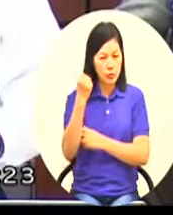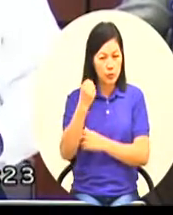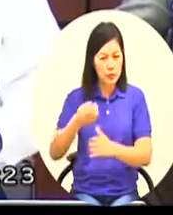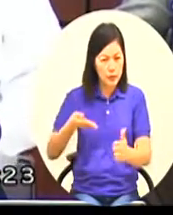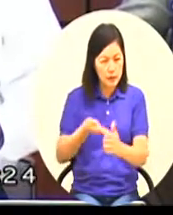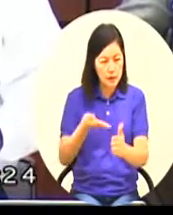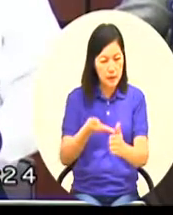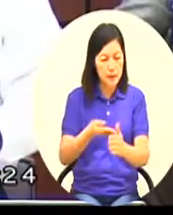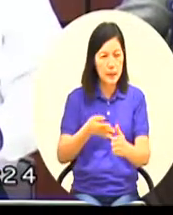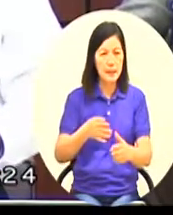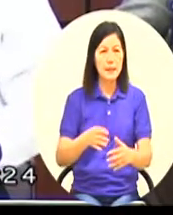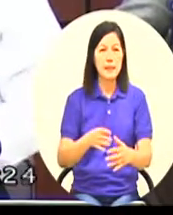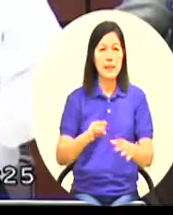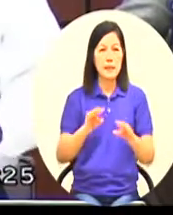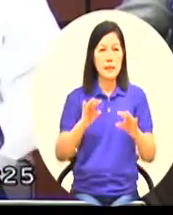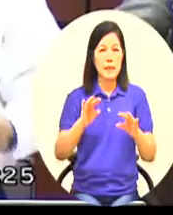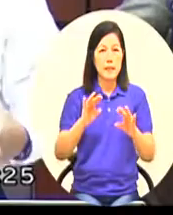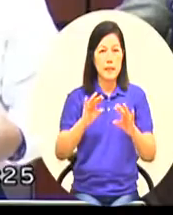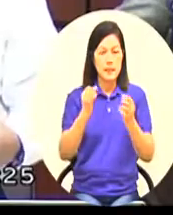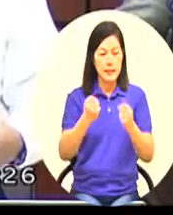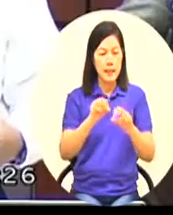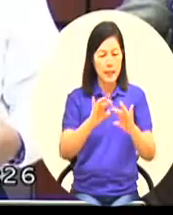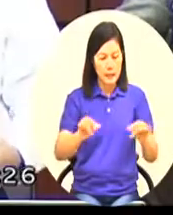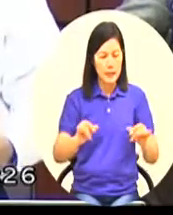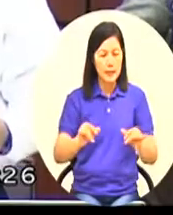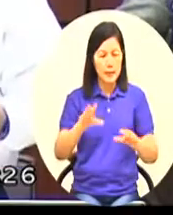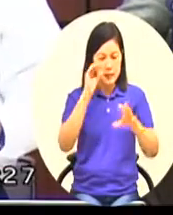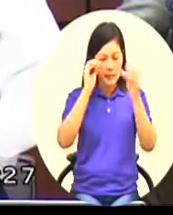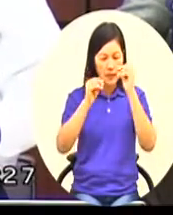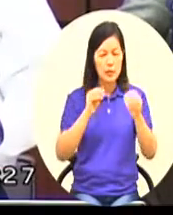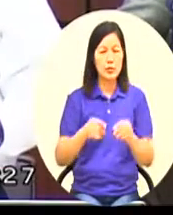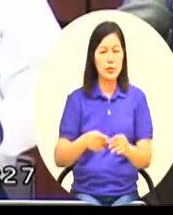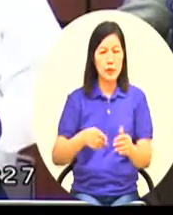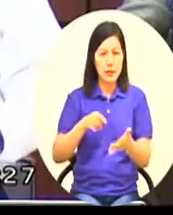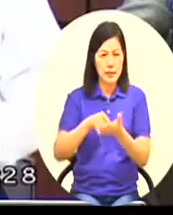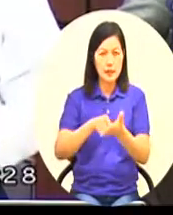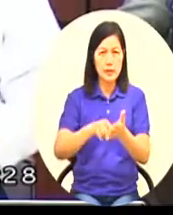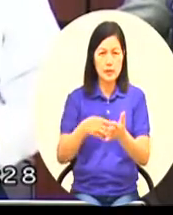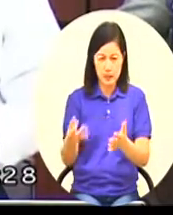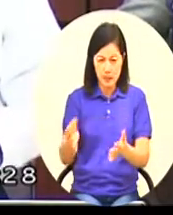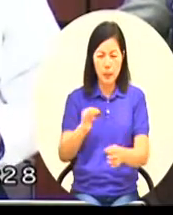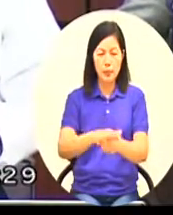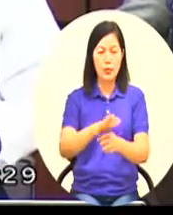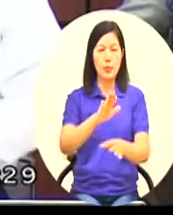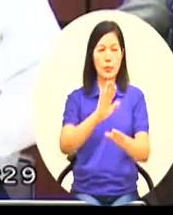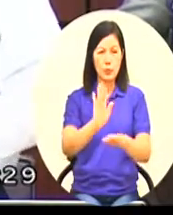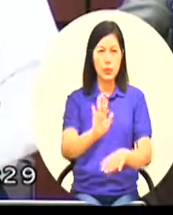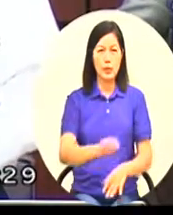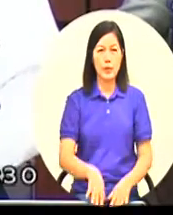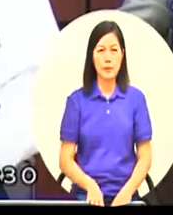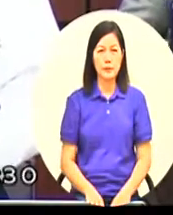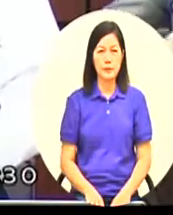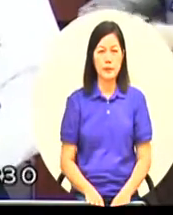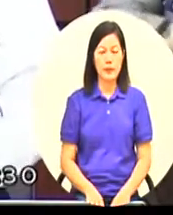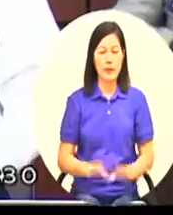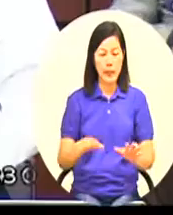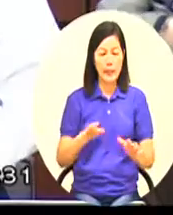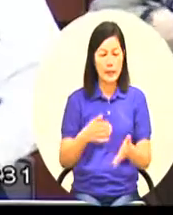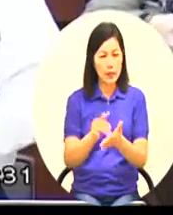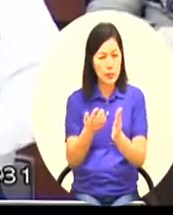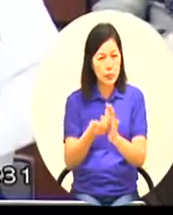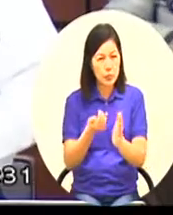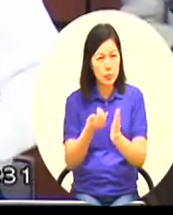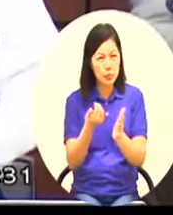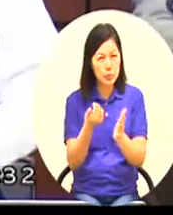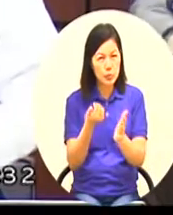地社区的资源，然后去能够申请这些费用，所以事实上，以既有的预算当然是以既有的服务项目为主，但是